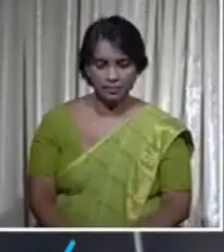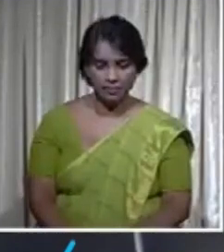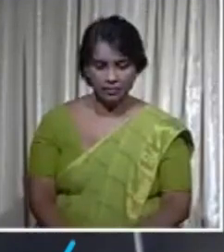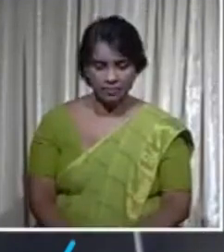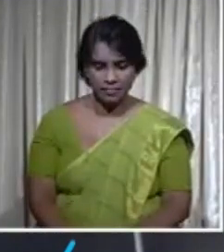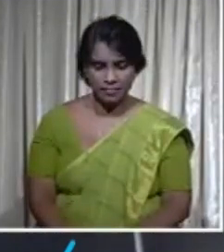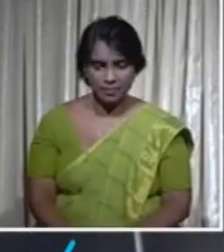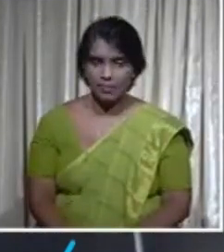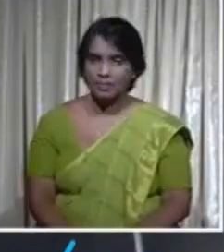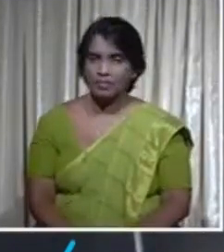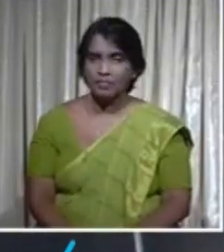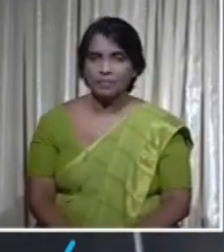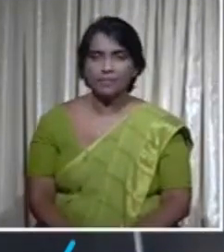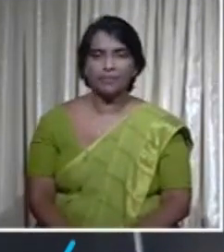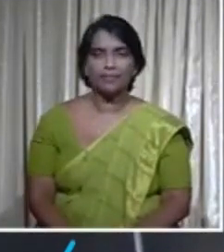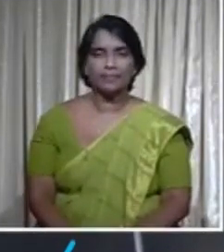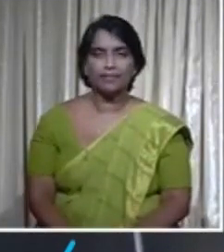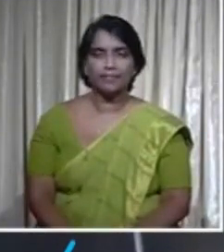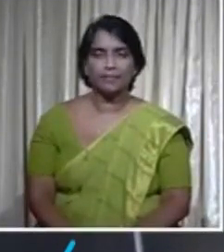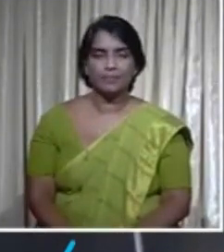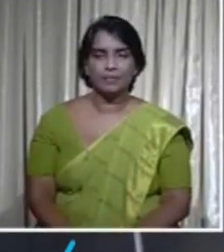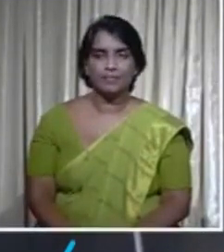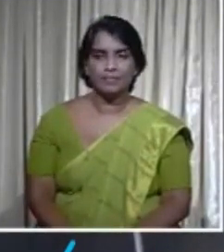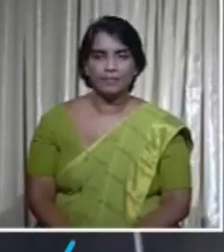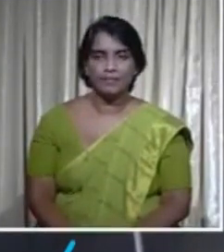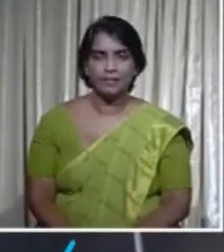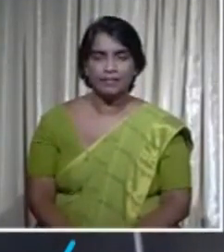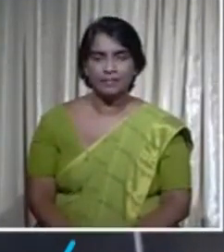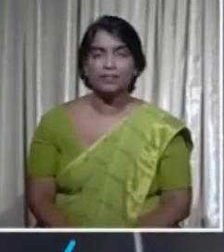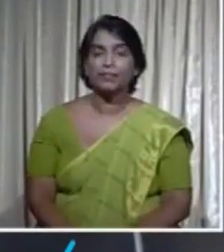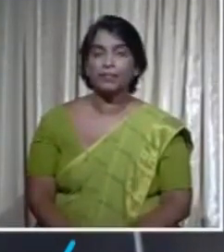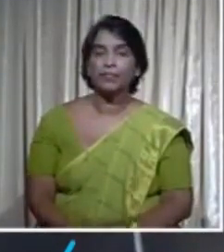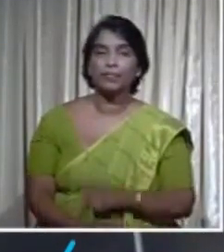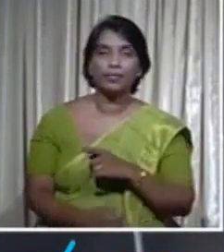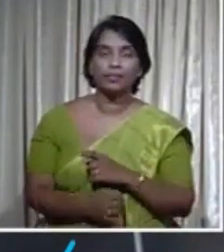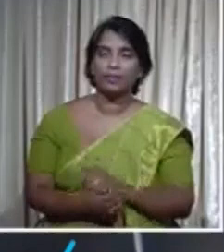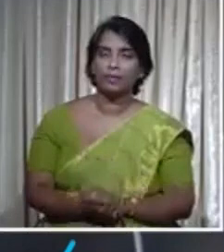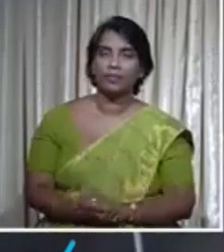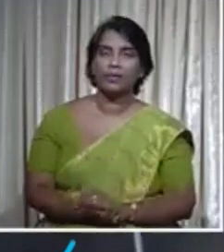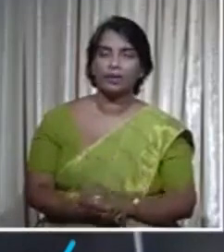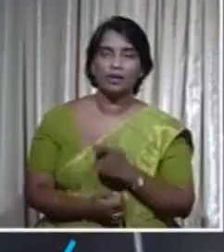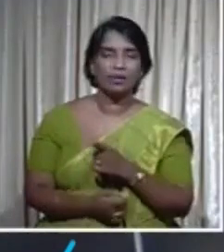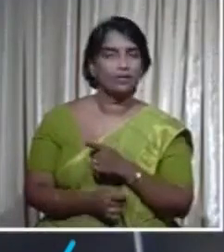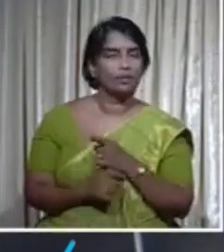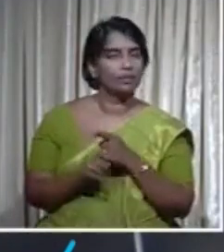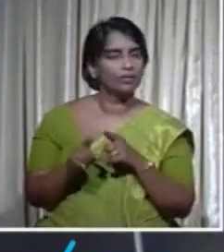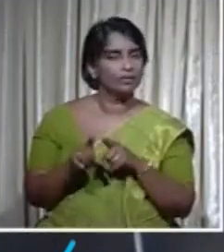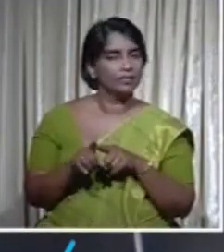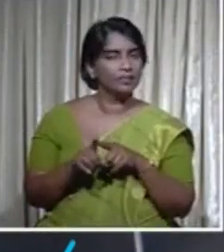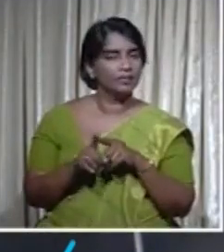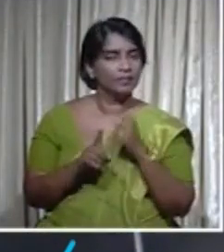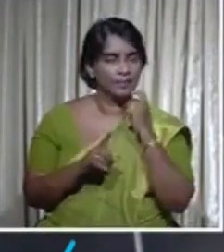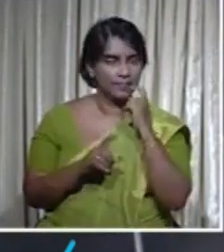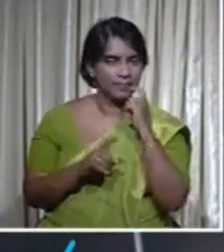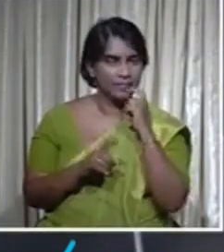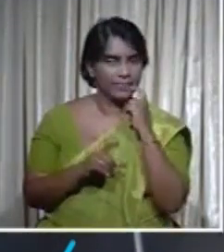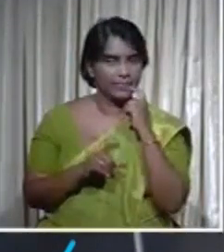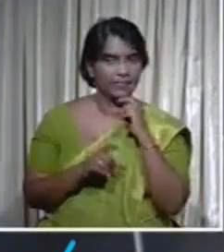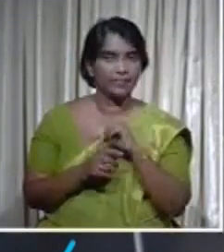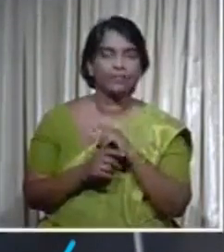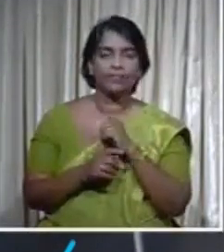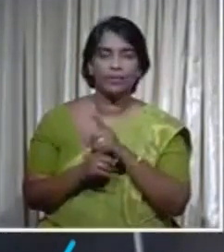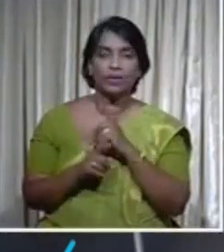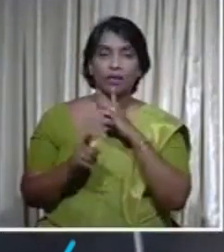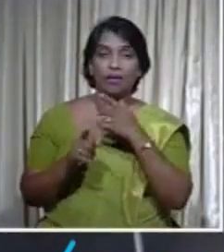கார்த்திகை இந்த விளக்கு என்பது சைவ மதத்தினுடைய ஒரு பாரம்பரியம் அதுக்கு கூட